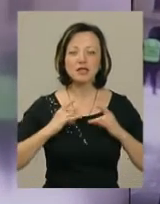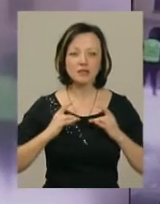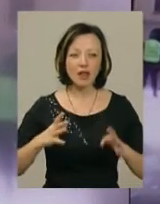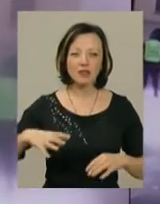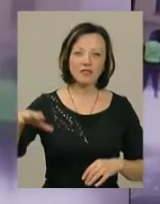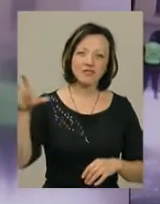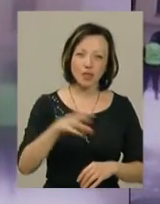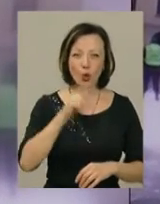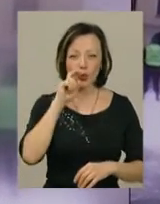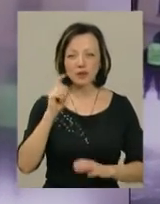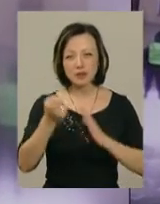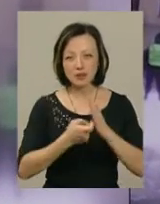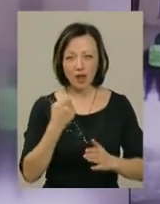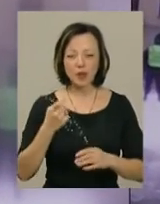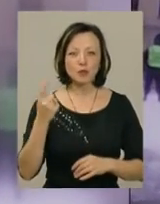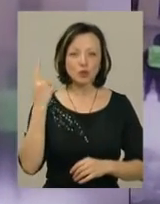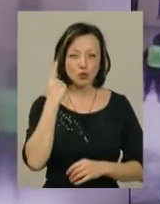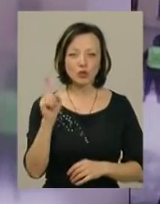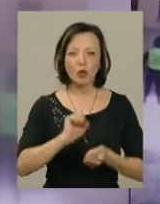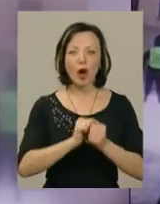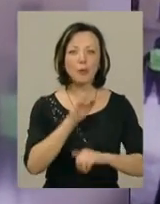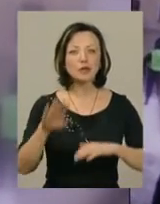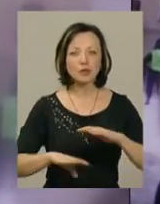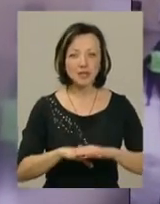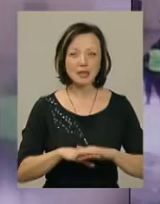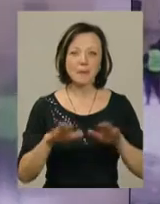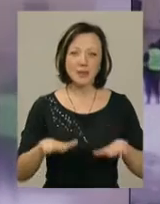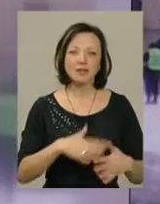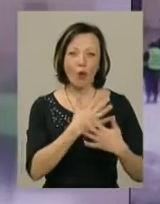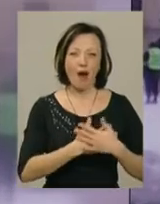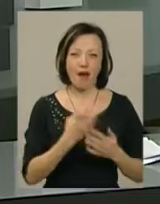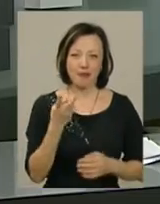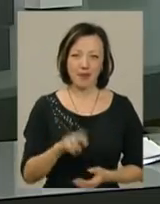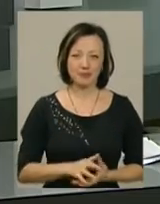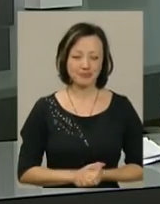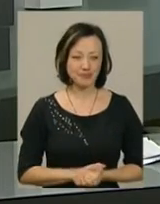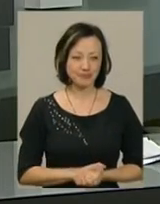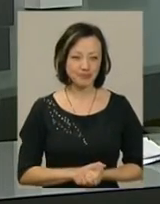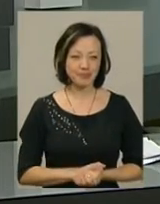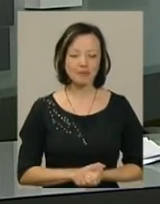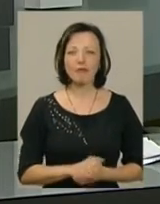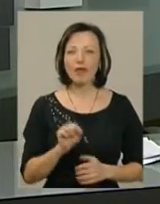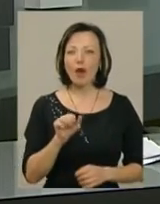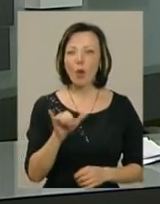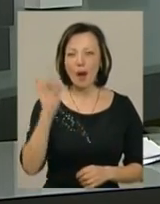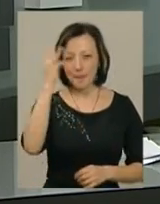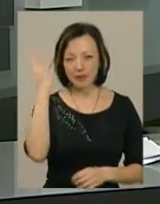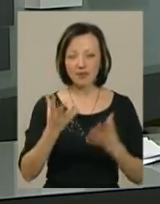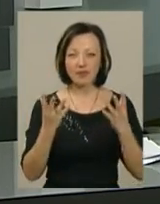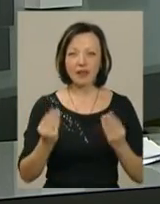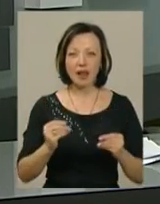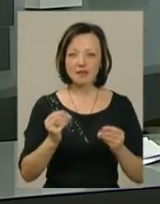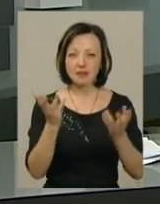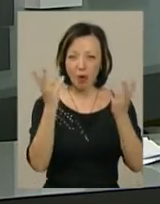вся Україна дізналася і відчула, що Кам'янець – це місто закоханих. А у Хмельницькому сьогодні у День